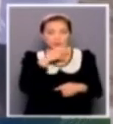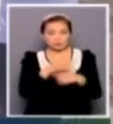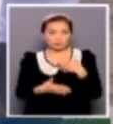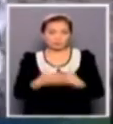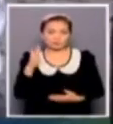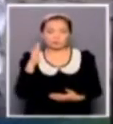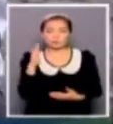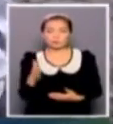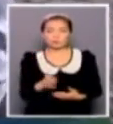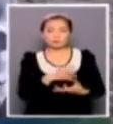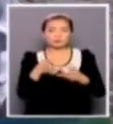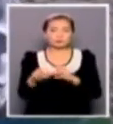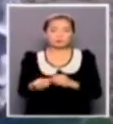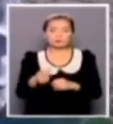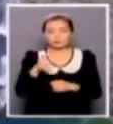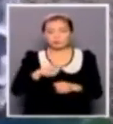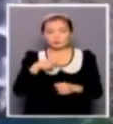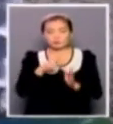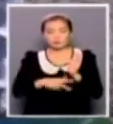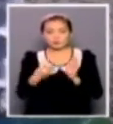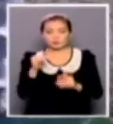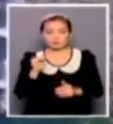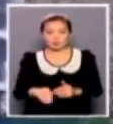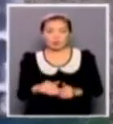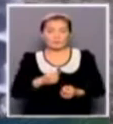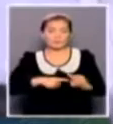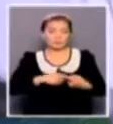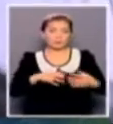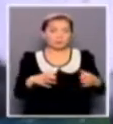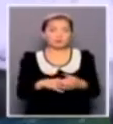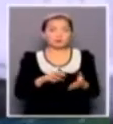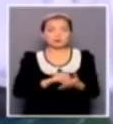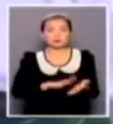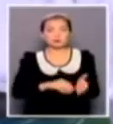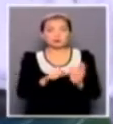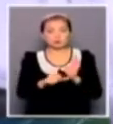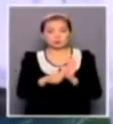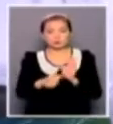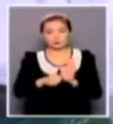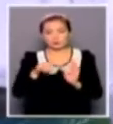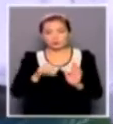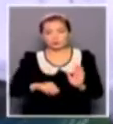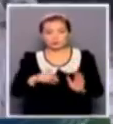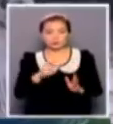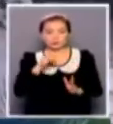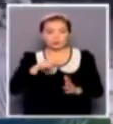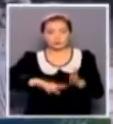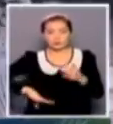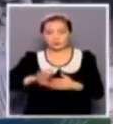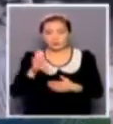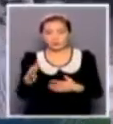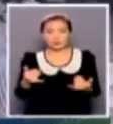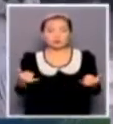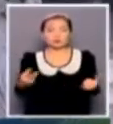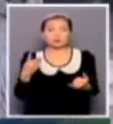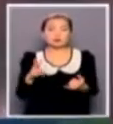жауапкершіліктен құтыла алмайды. Жеке тұлғалар 83 мың теңге, ал кәсіпкер ретінде тіркелгендері 600 мың теңге көлемінде айыппұл төлейді. Бүгінде